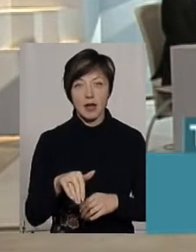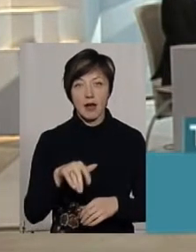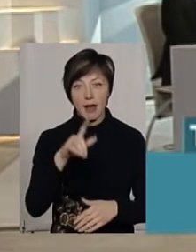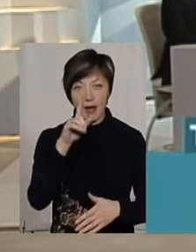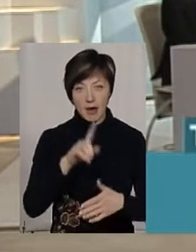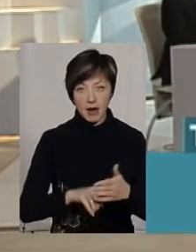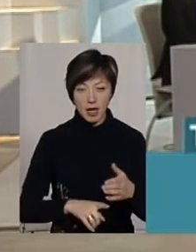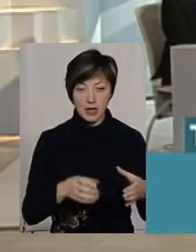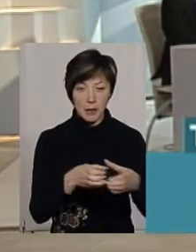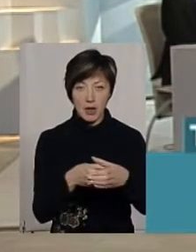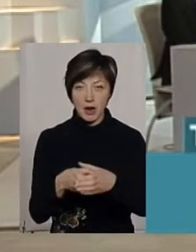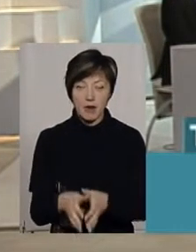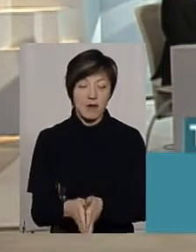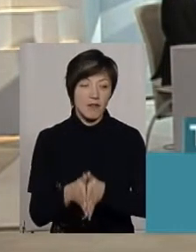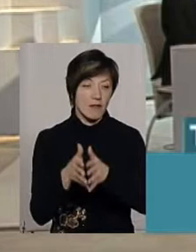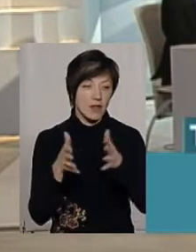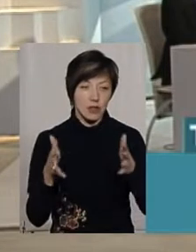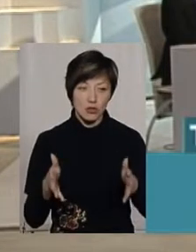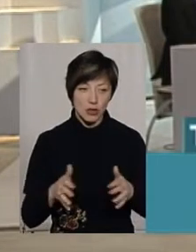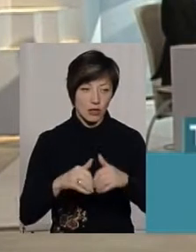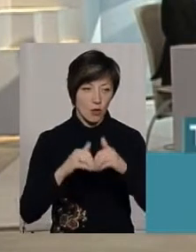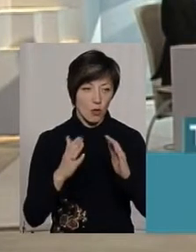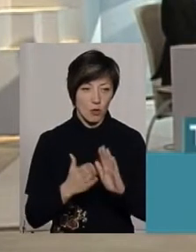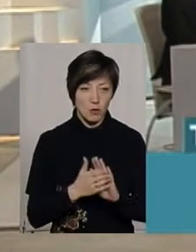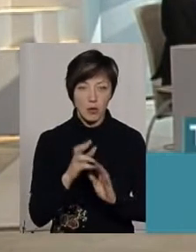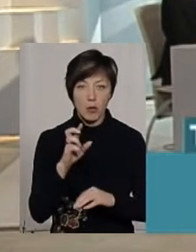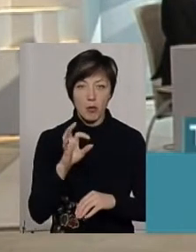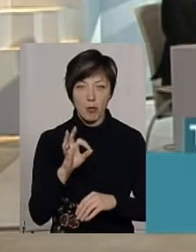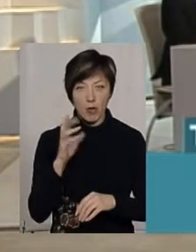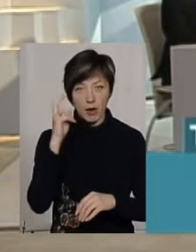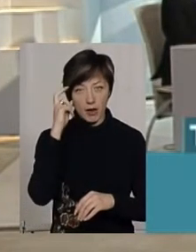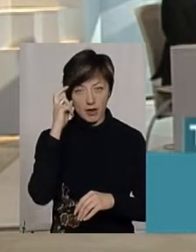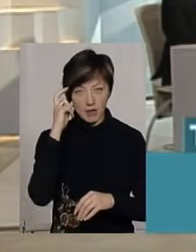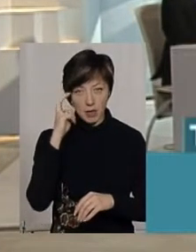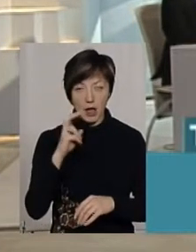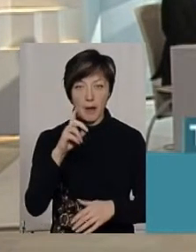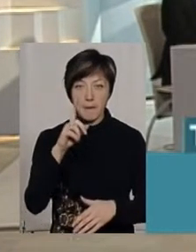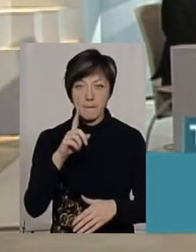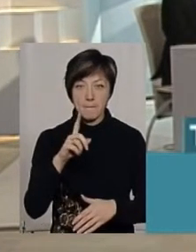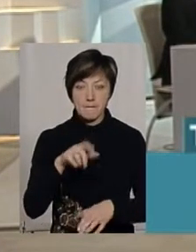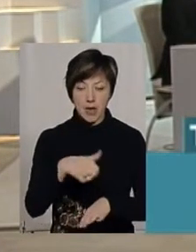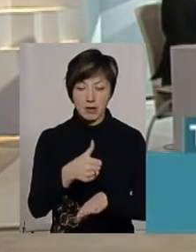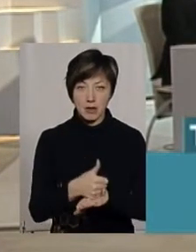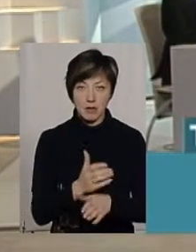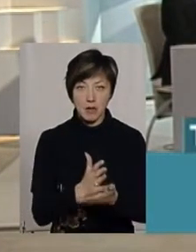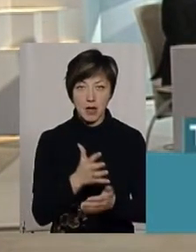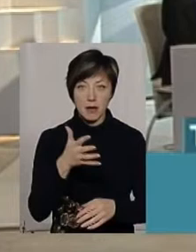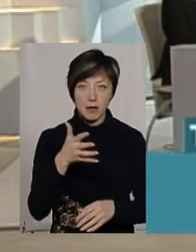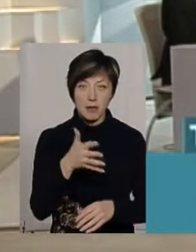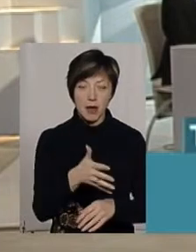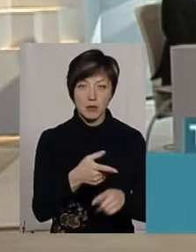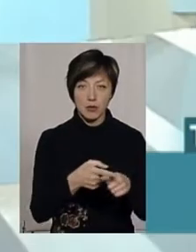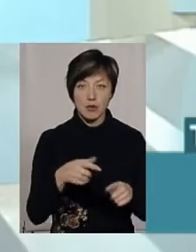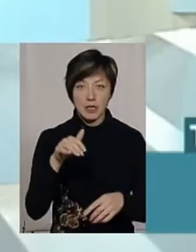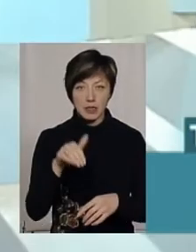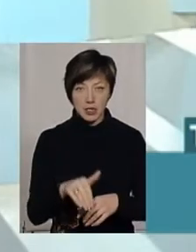парафій. Це величезний обсяг, тому що Київський патріархат має 5,5 десь